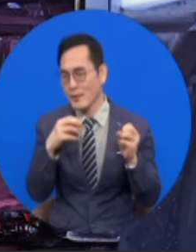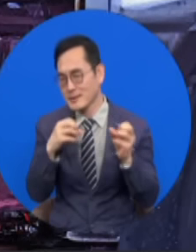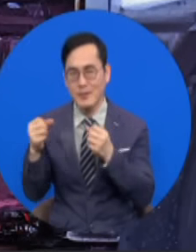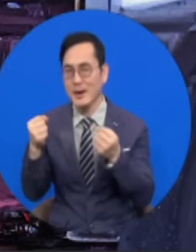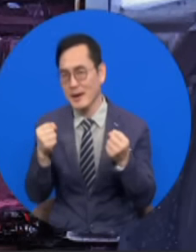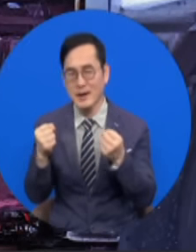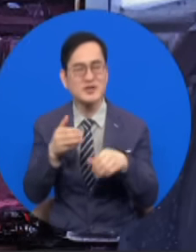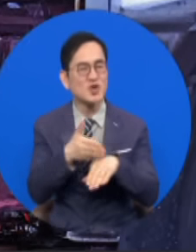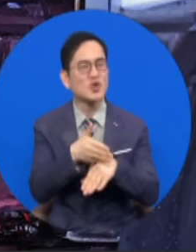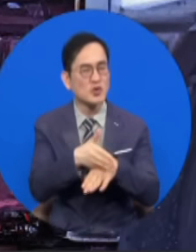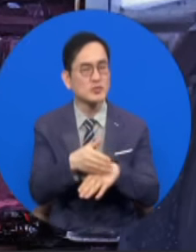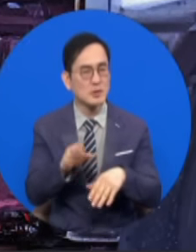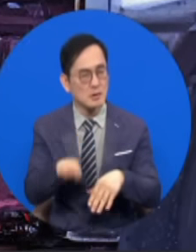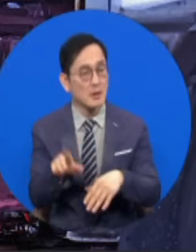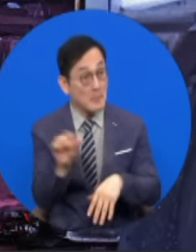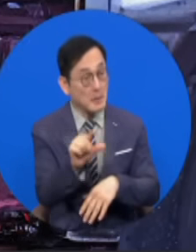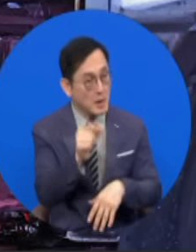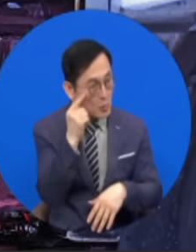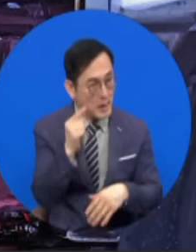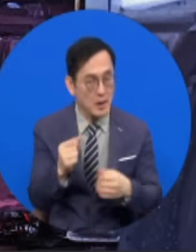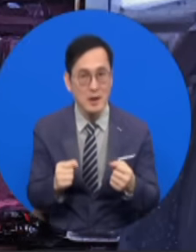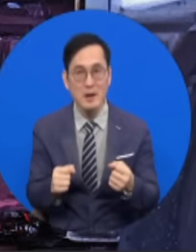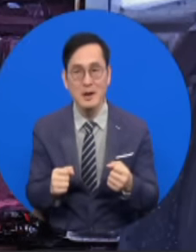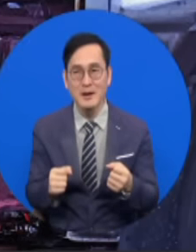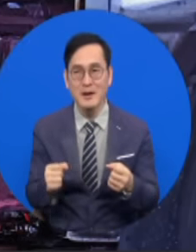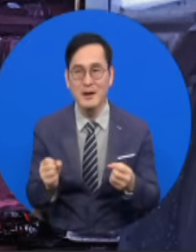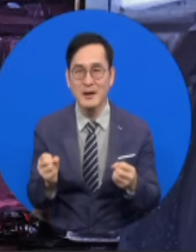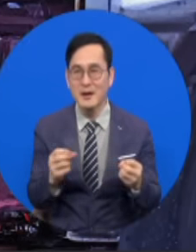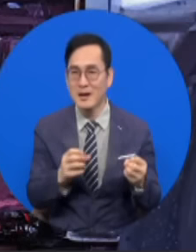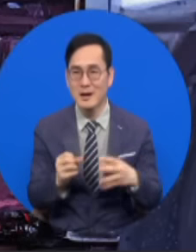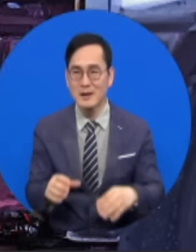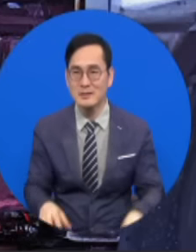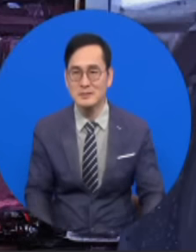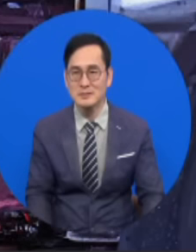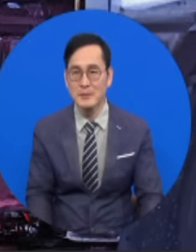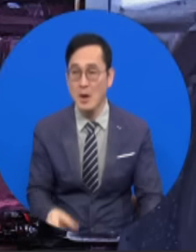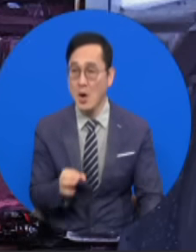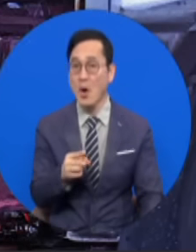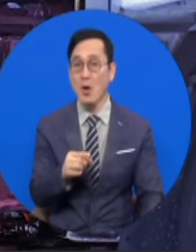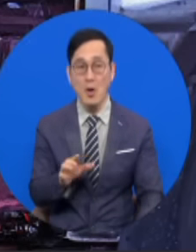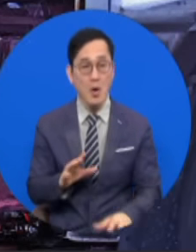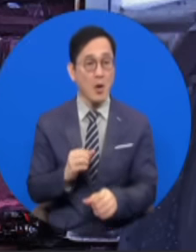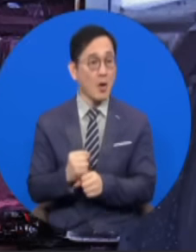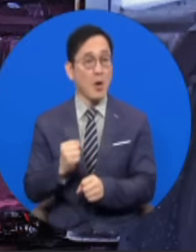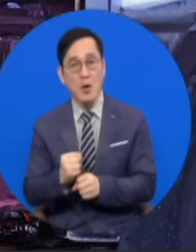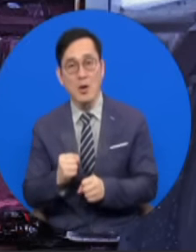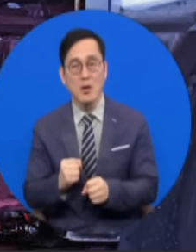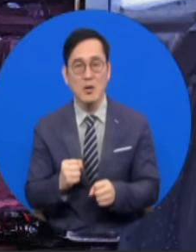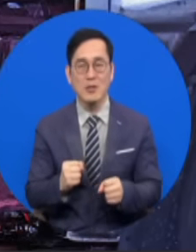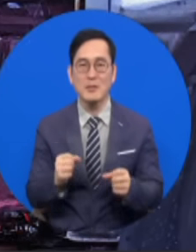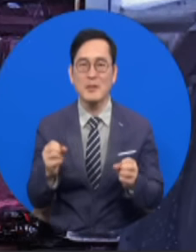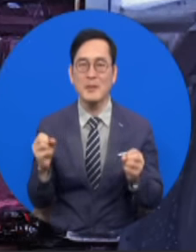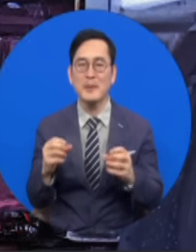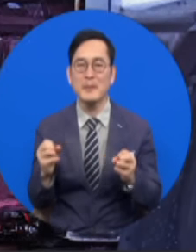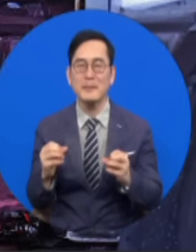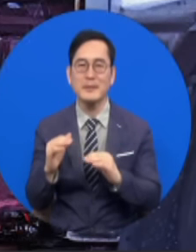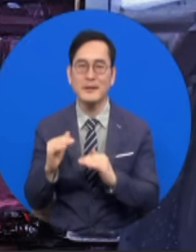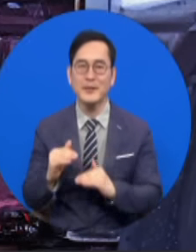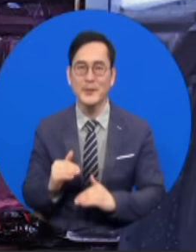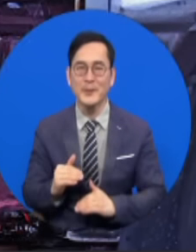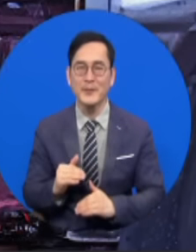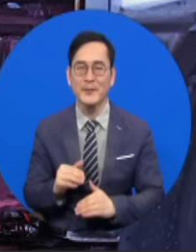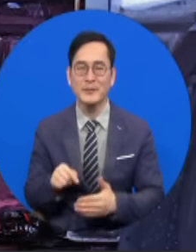천천히 가라 왜 이렇게 빨리 가냐는 아마 아내분의 목소리로 추정되는 음성도 있는 거 같고요 어 어라는 당황하는 소리도 담겨 있다라고